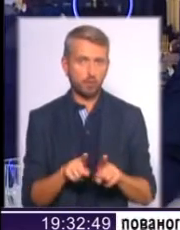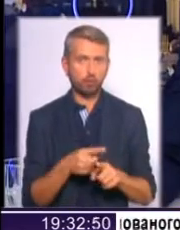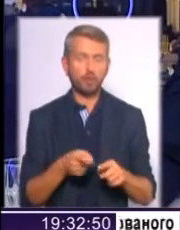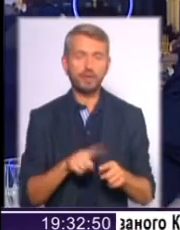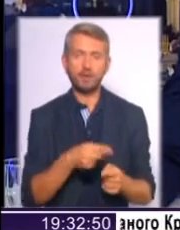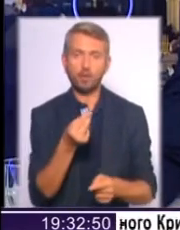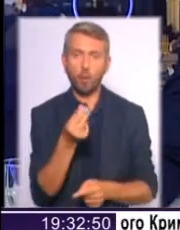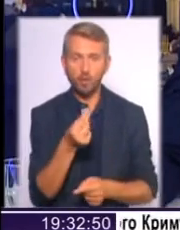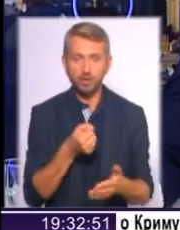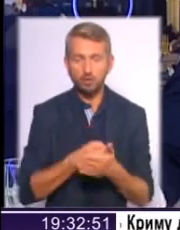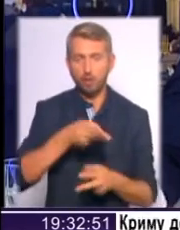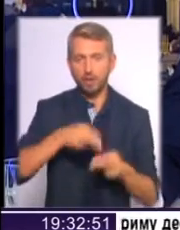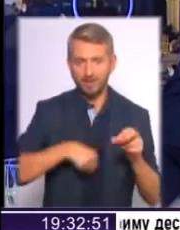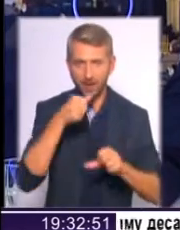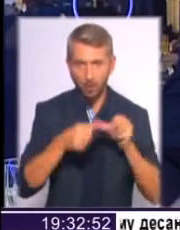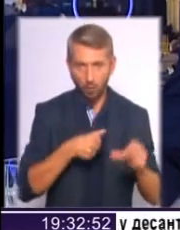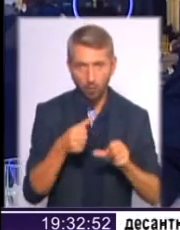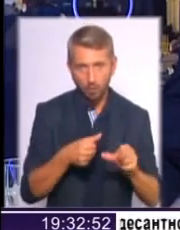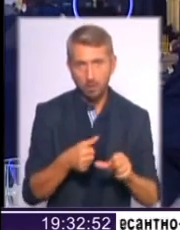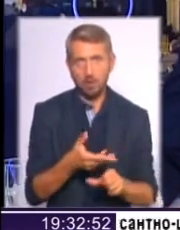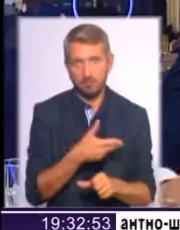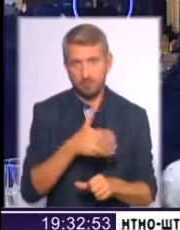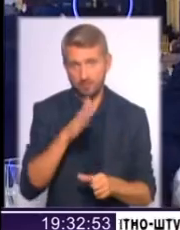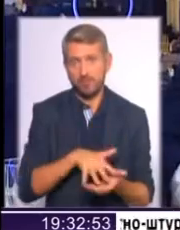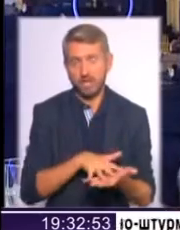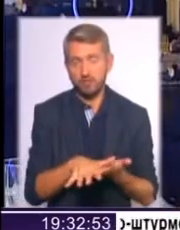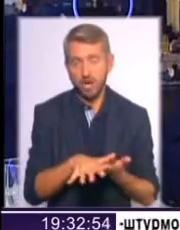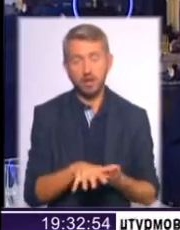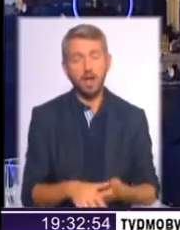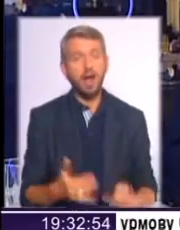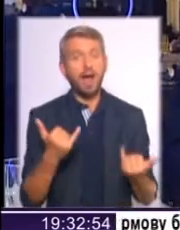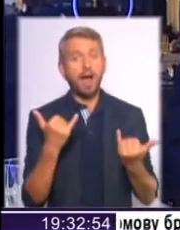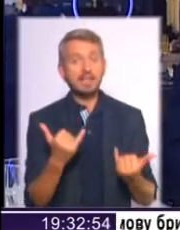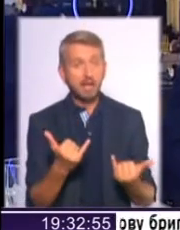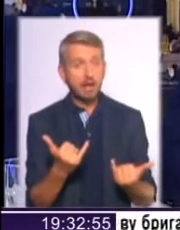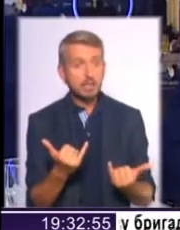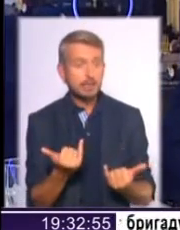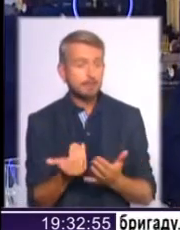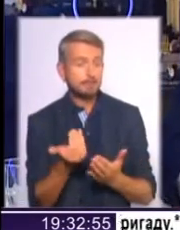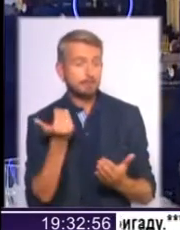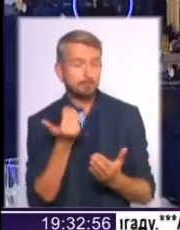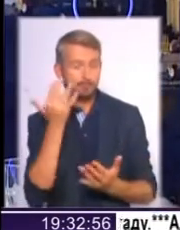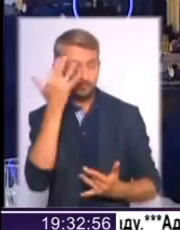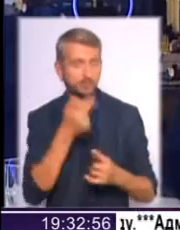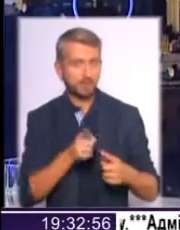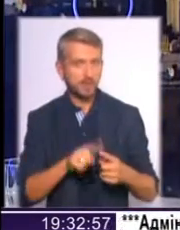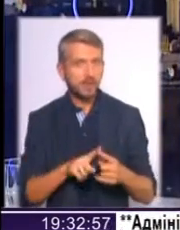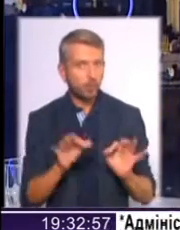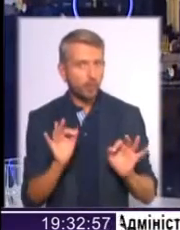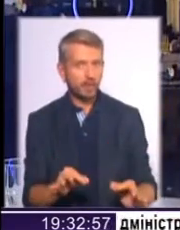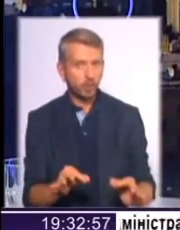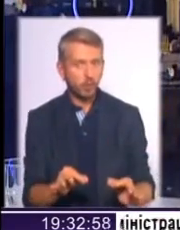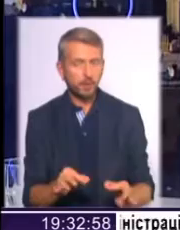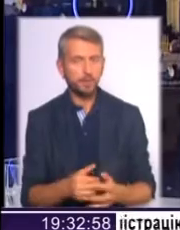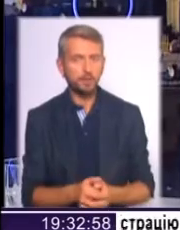кошти до кінця року ми б їх витратили. Так. А зараз тактично це доцільно, тому що ми,